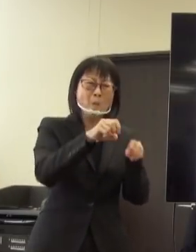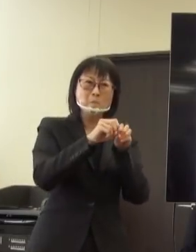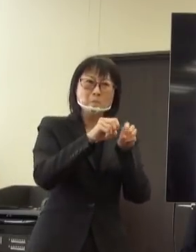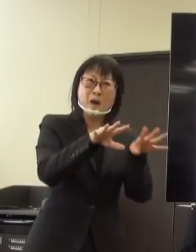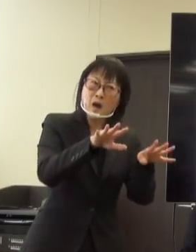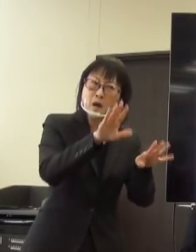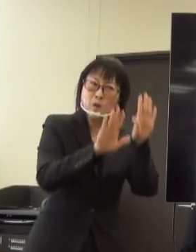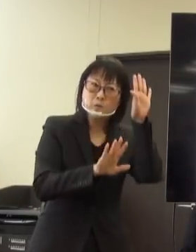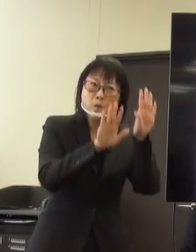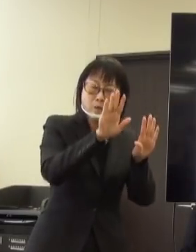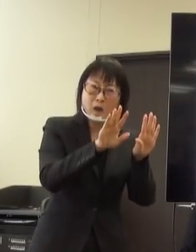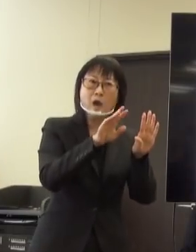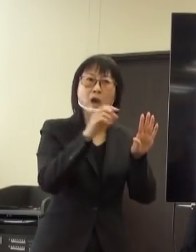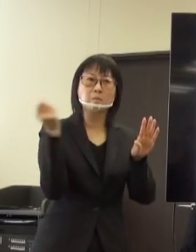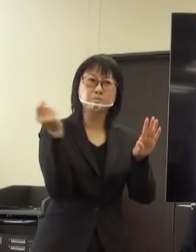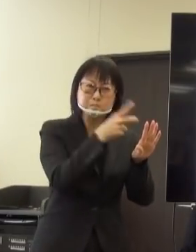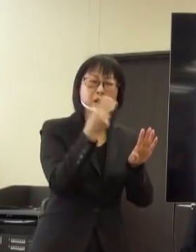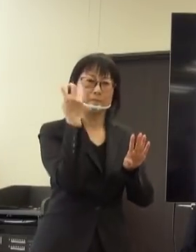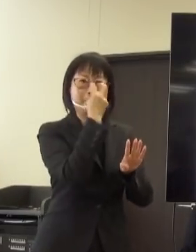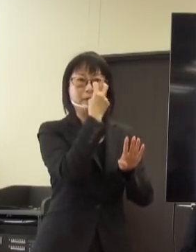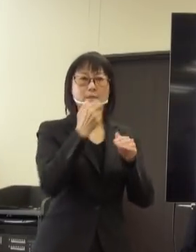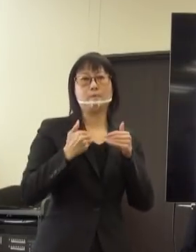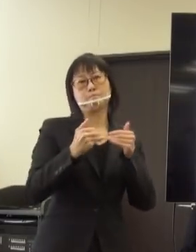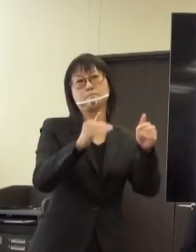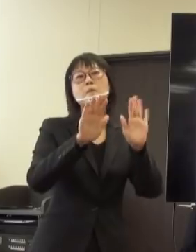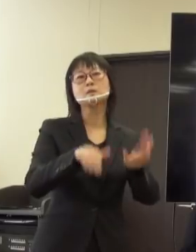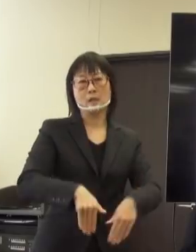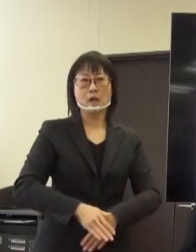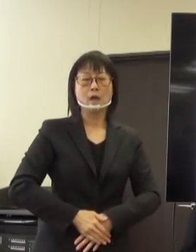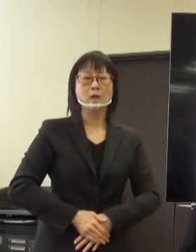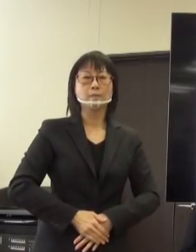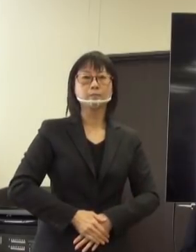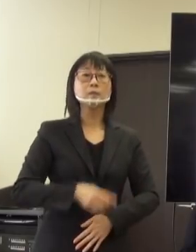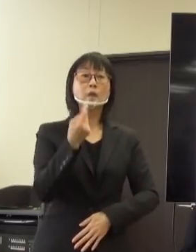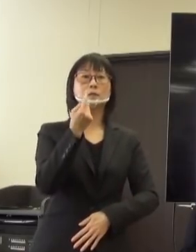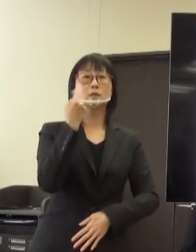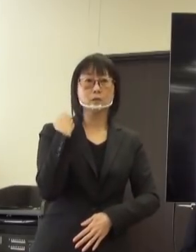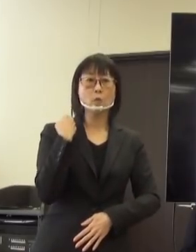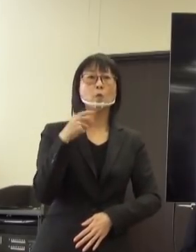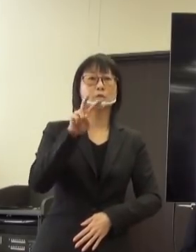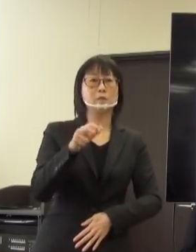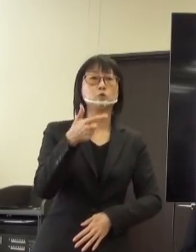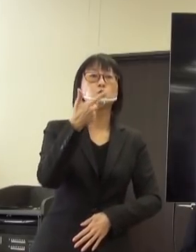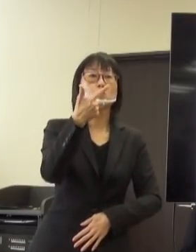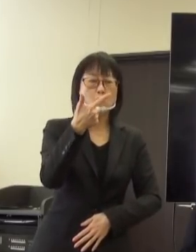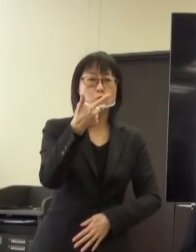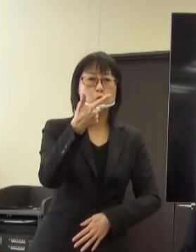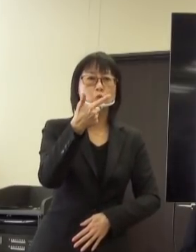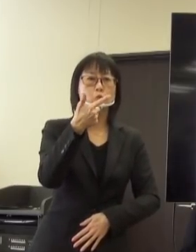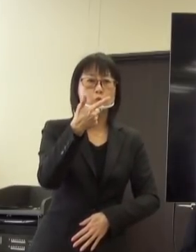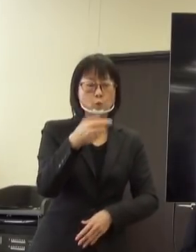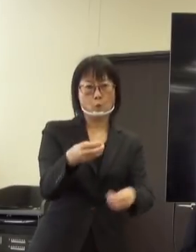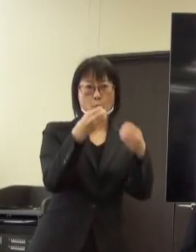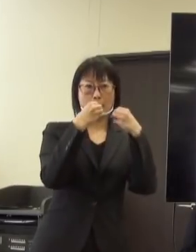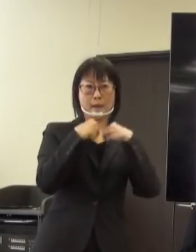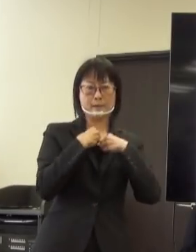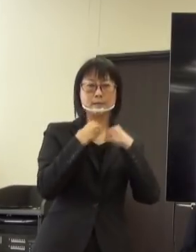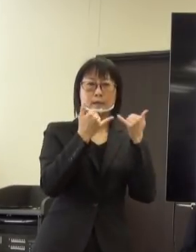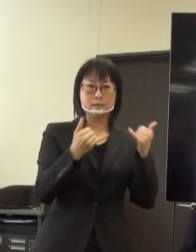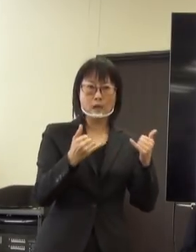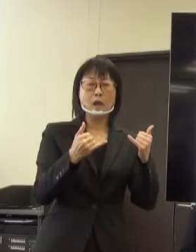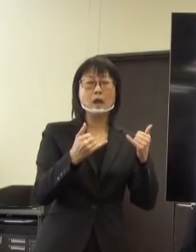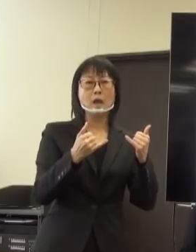して、昨日26名の陽性を確認したわけであります。現在までの